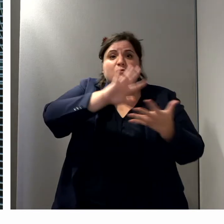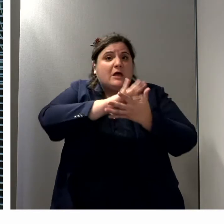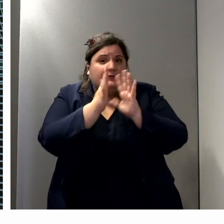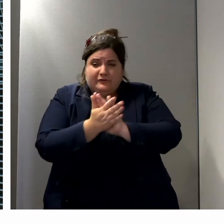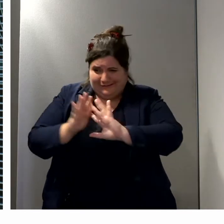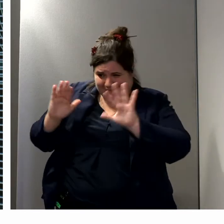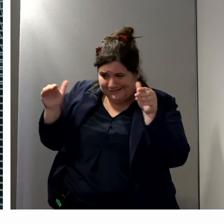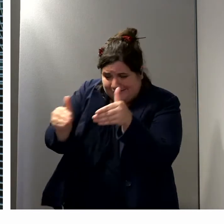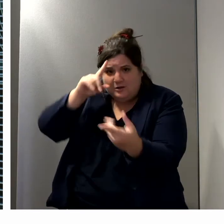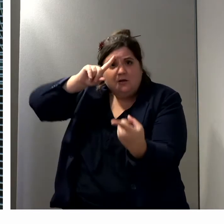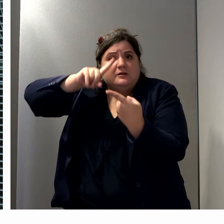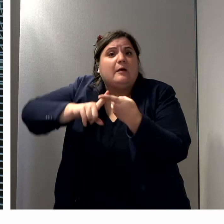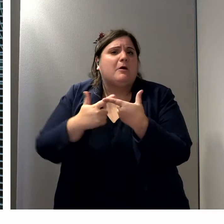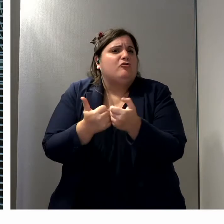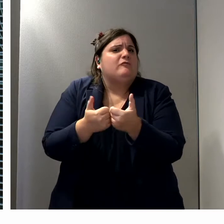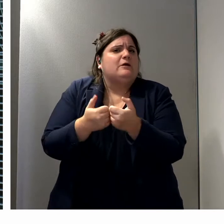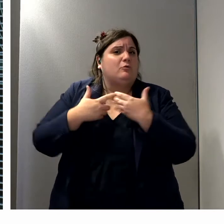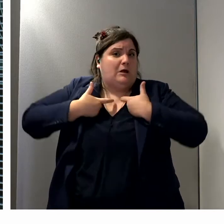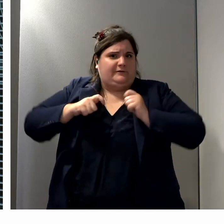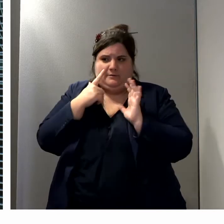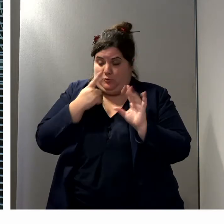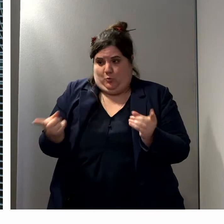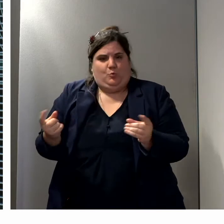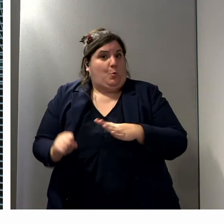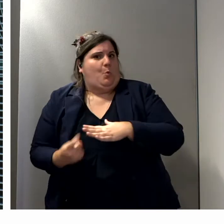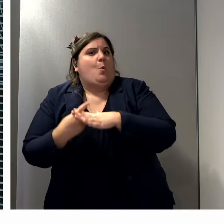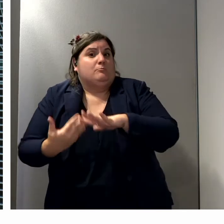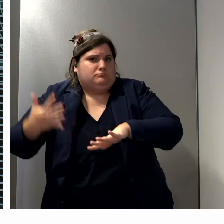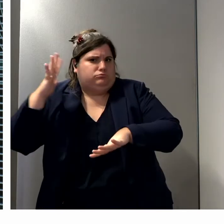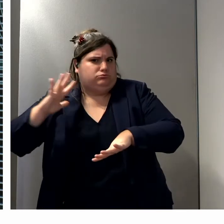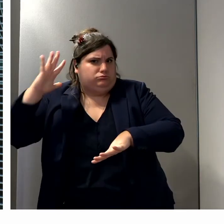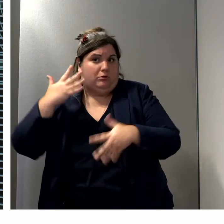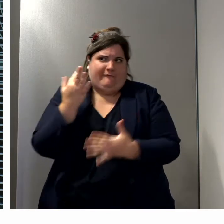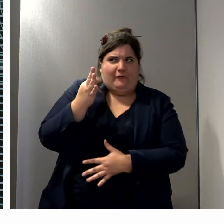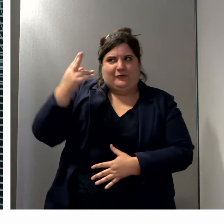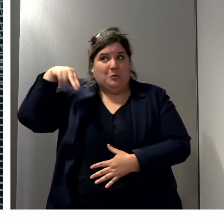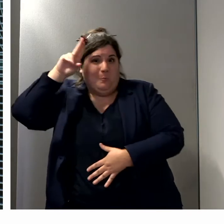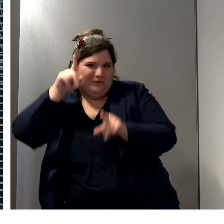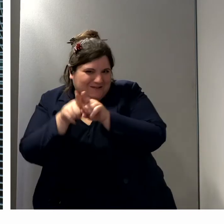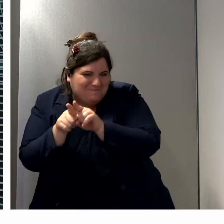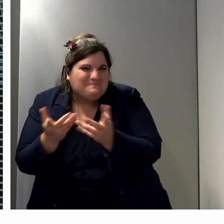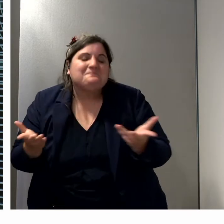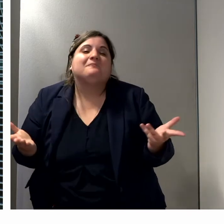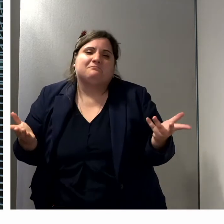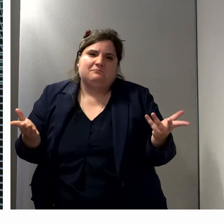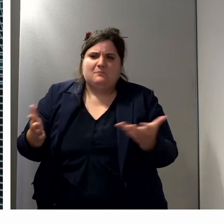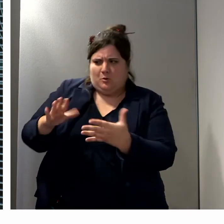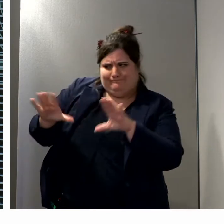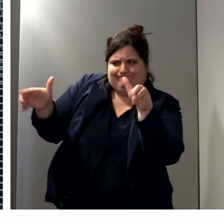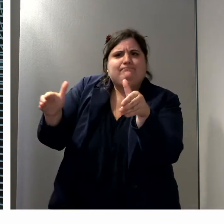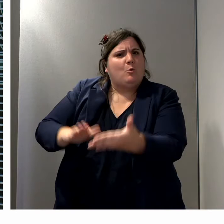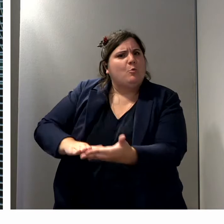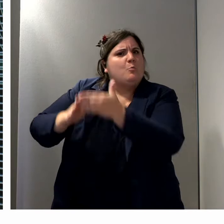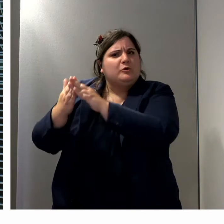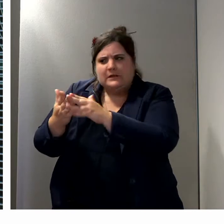Et on a une belle communauté autour de nous aujourd'hui qui nous permet d'être très opérationnel et très en